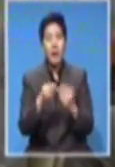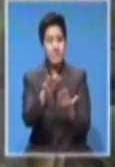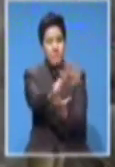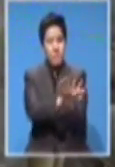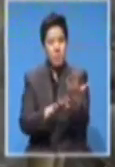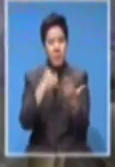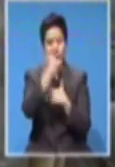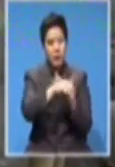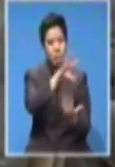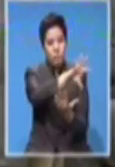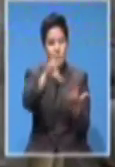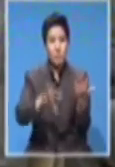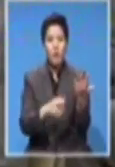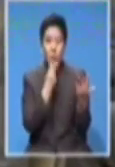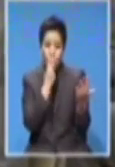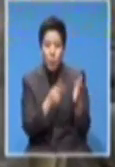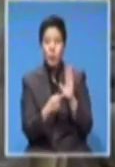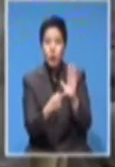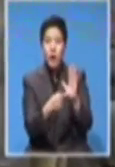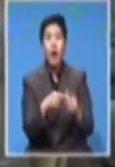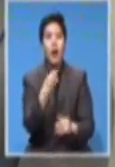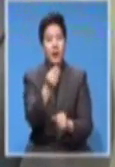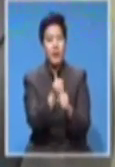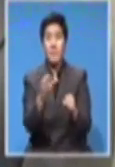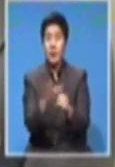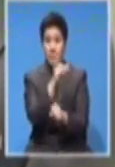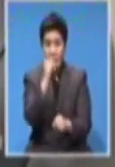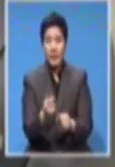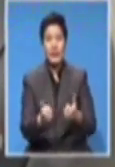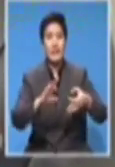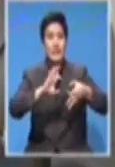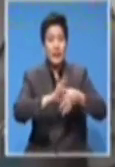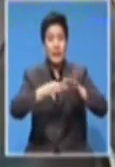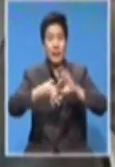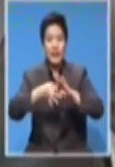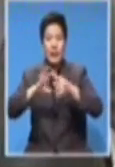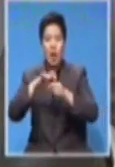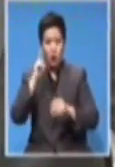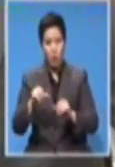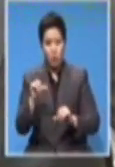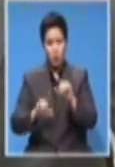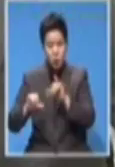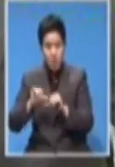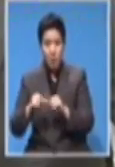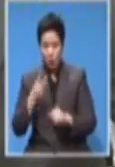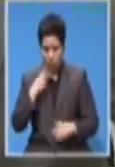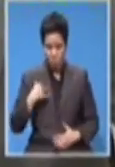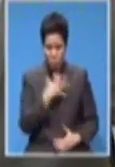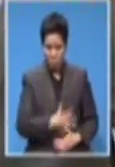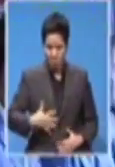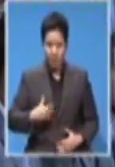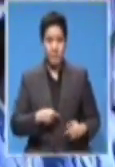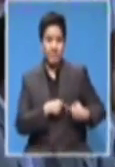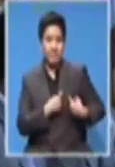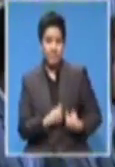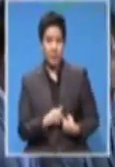าเซียนก็ขอให้ทุกคนทำหน้าที่ให้ดีที่สุดนะครับวันนี้กีฬาเขาต้องแข่งกันด้วยวิทยาศาสตร์การกีฬานะครับแข่งขันกันด้วยร่างกายจิตใจสาม